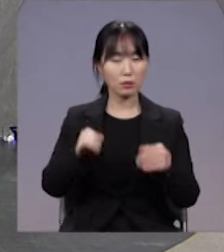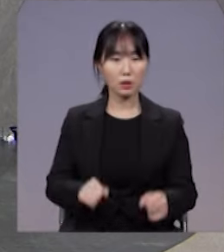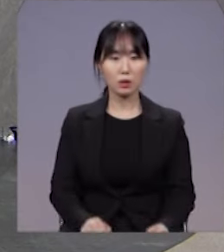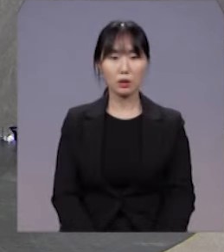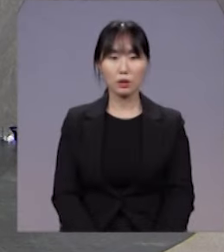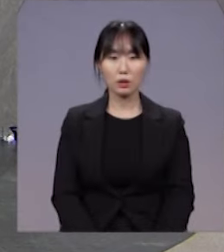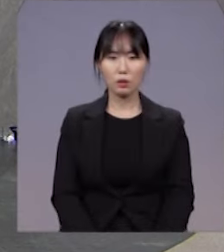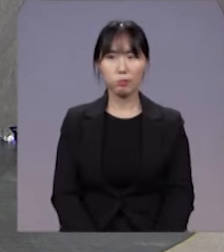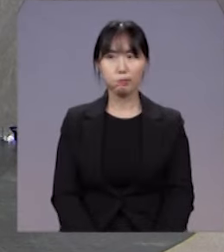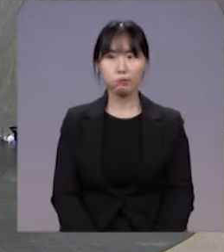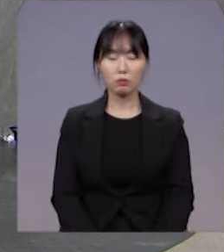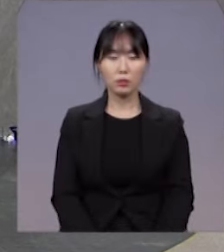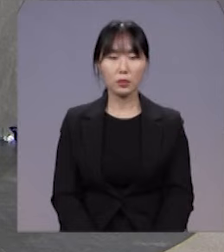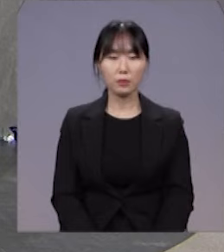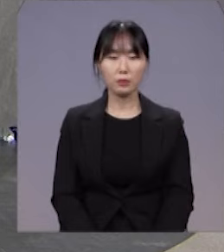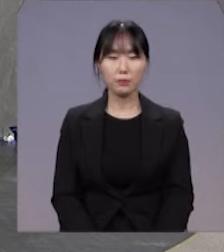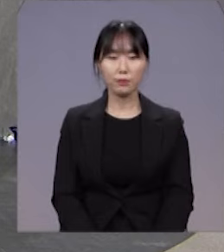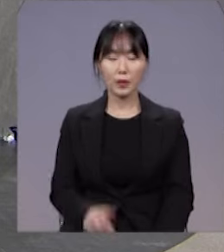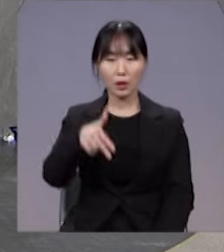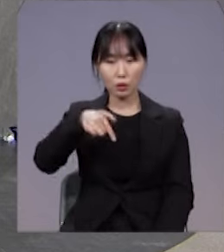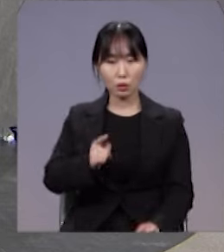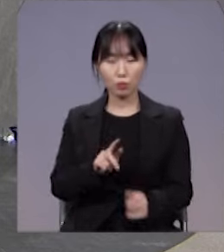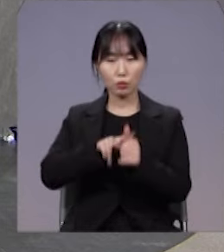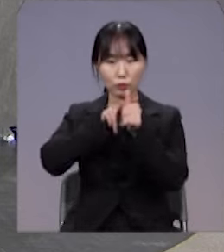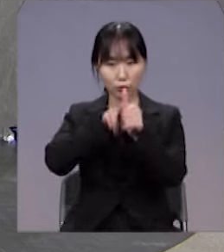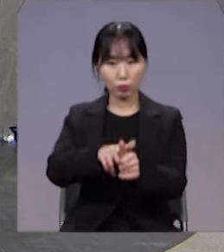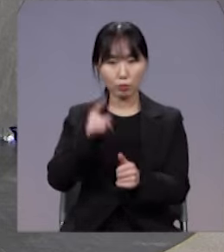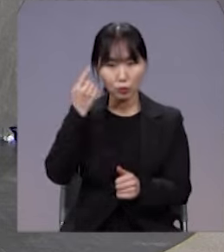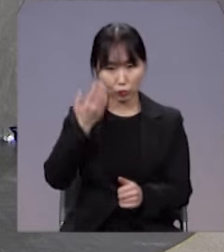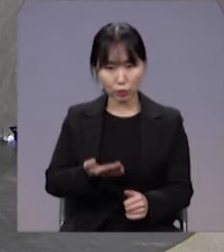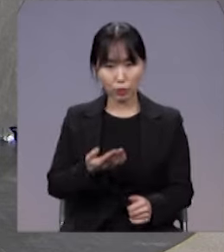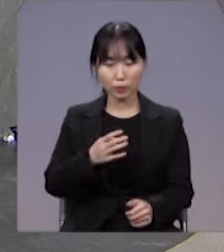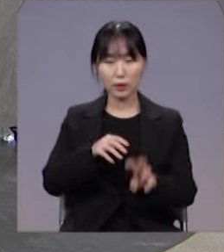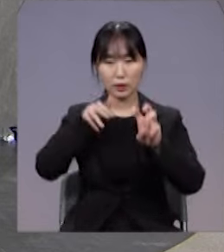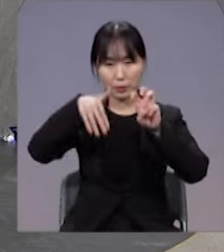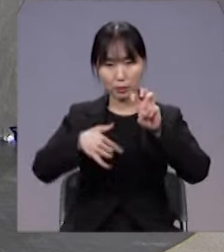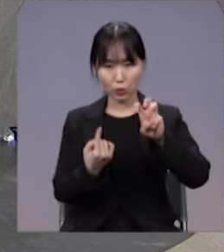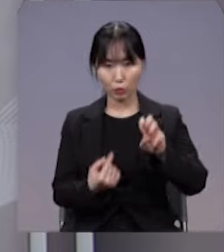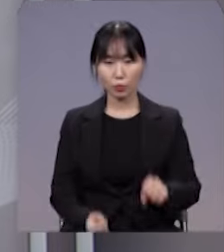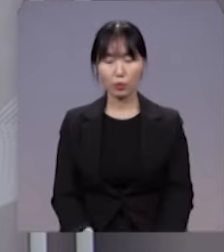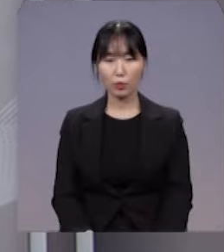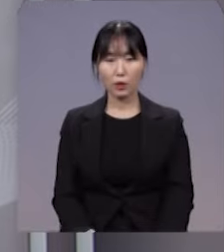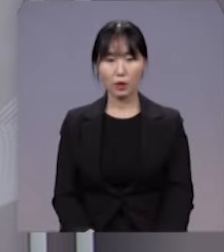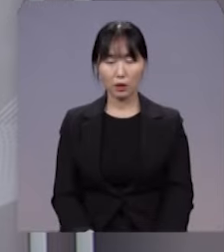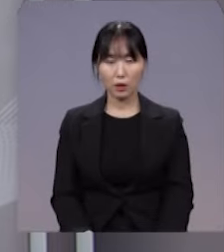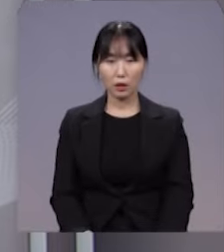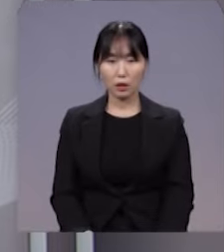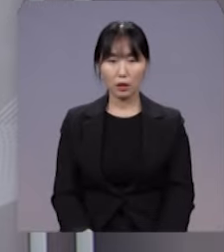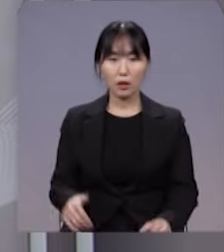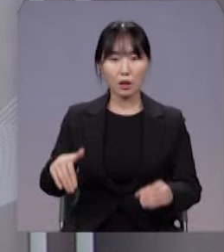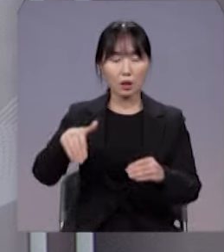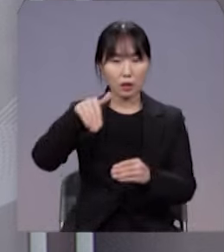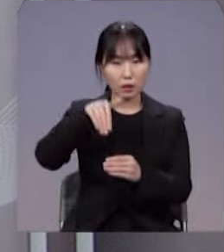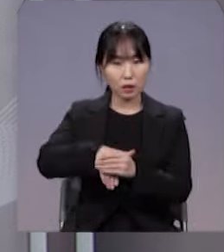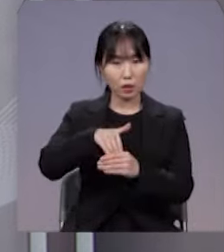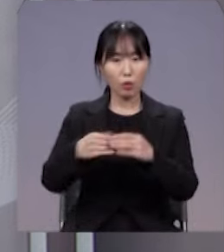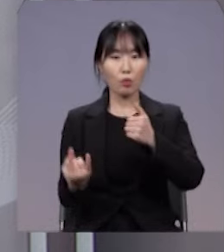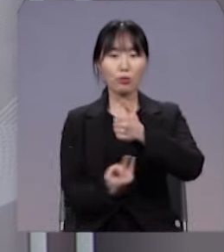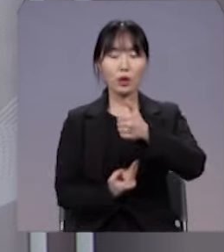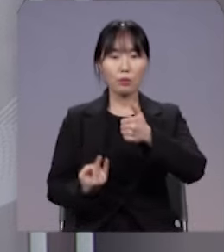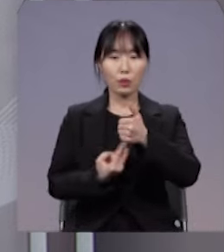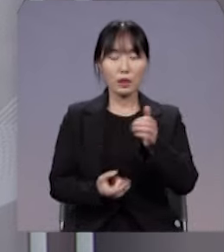마이크 졌고요 조택상 후보 보충 질문해 주십시오 30초입니다 예 선관위에 등록된 걸 얘가 이야기한